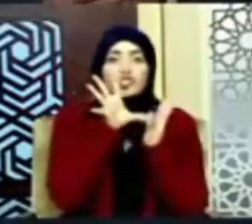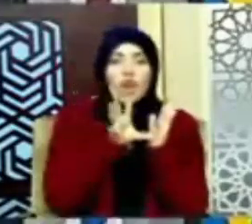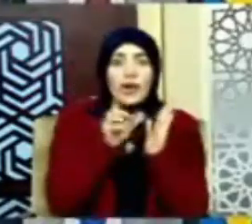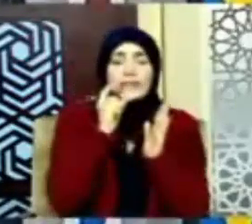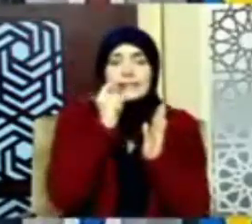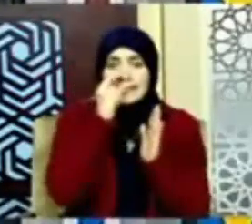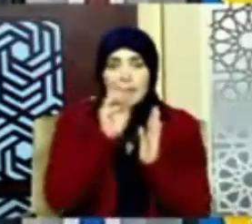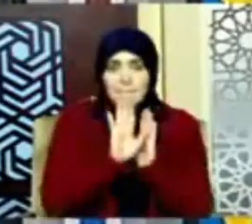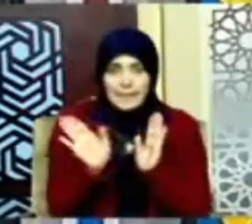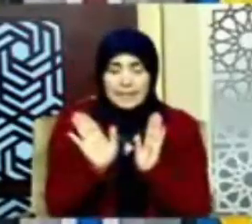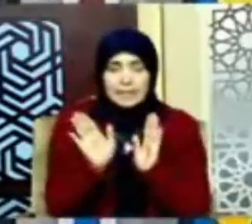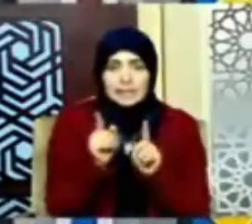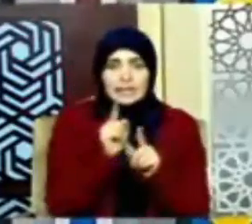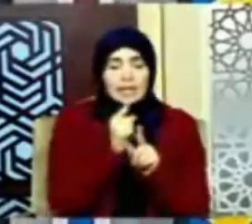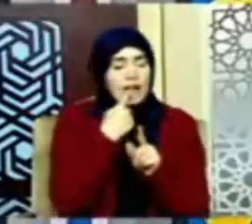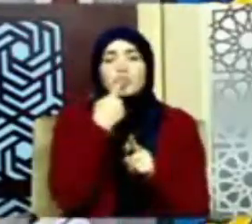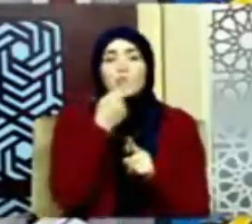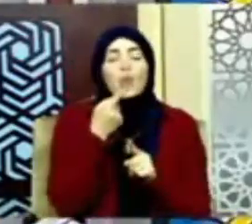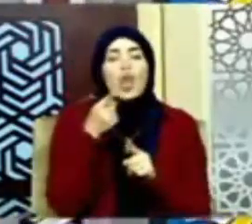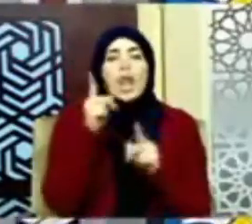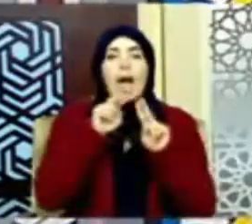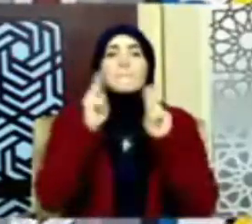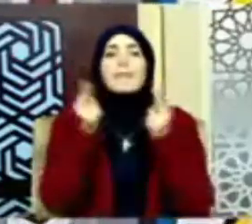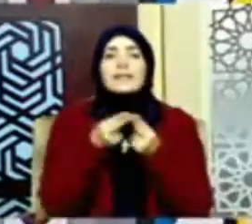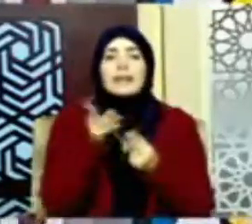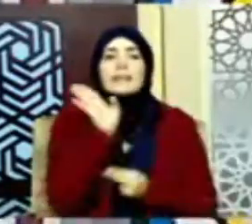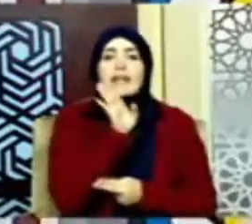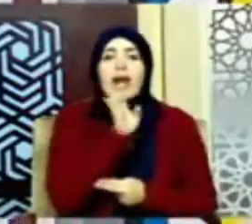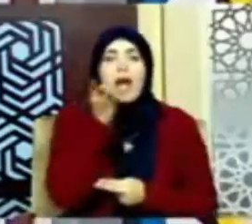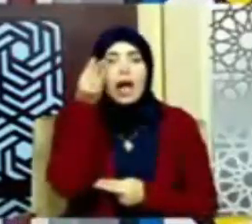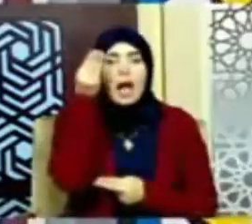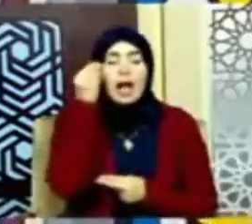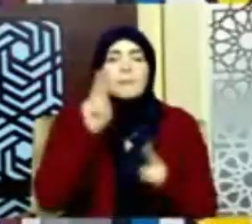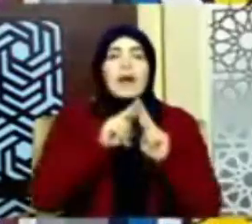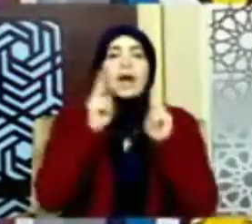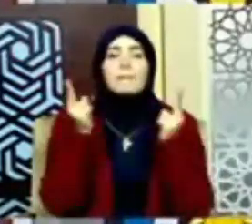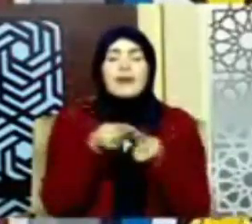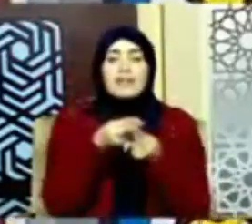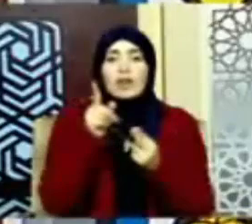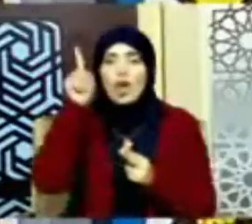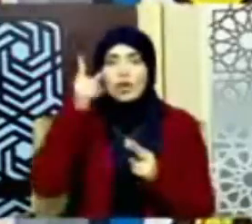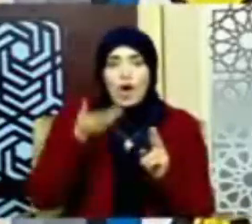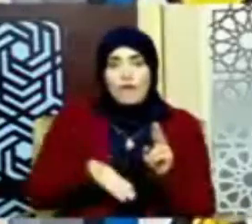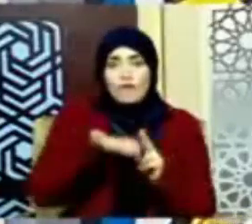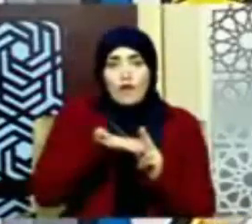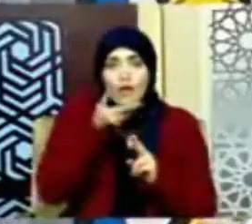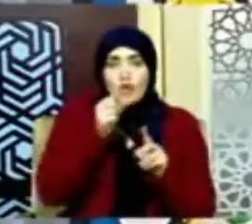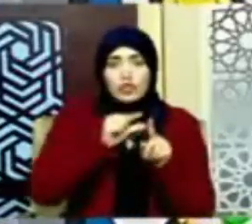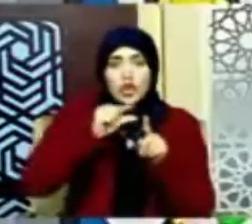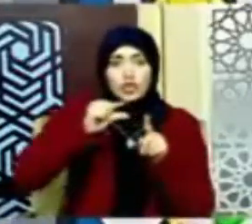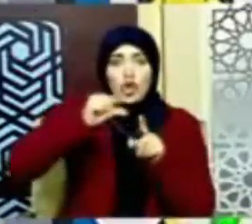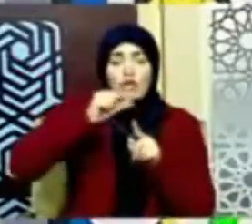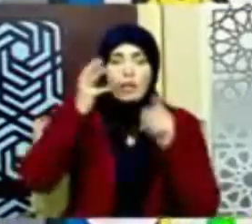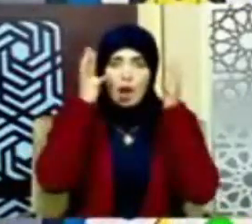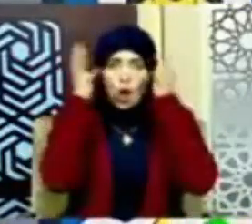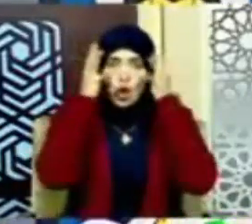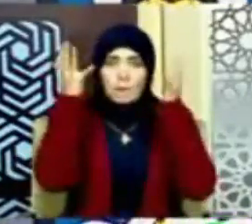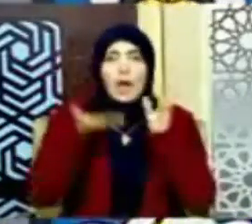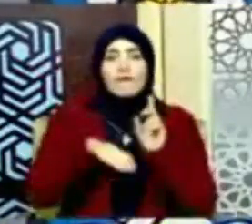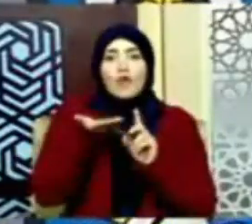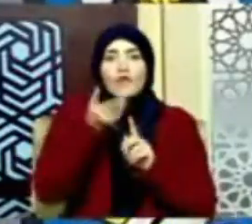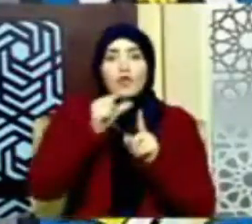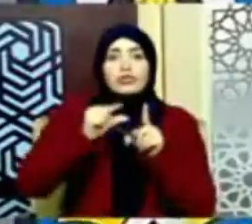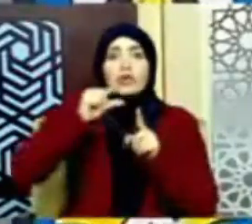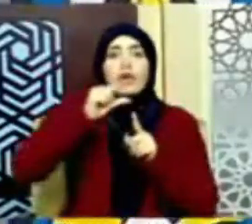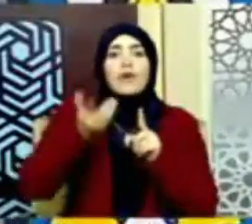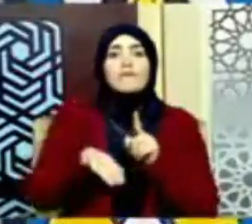البشرية. يرفع الله الذين آمنوا منكم والذين أوتوا العلم. وعندما قال فاسألوا